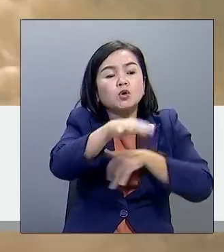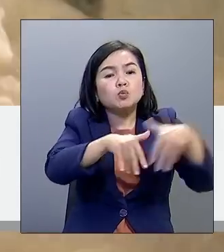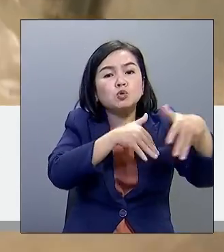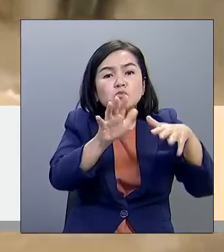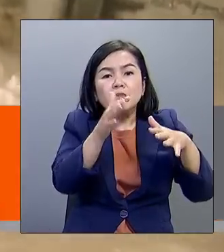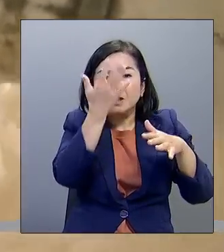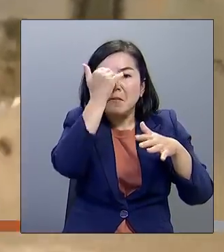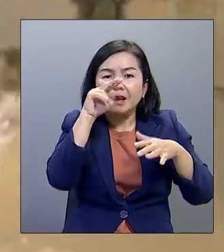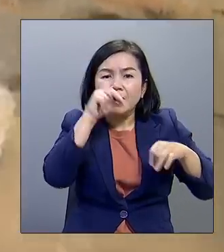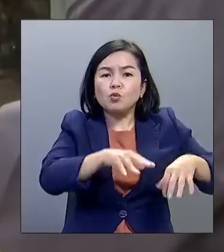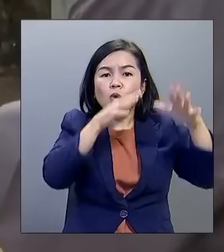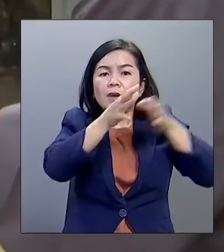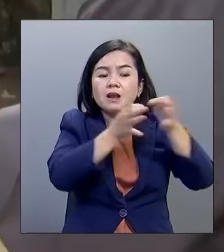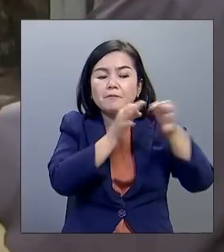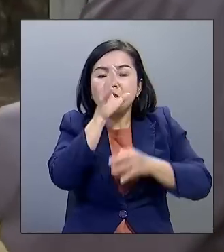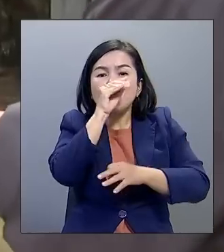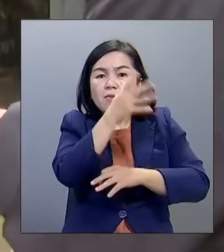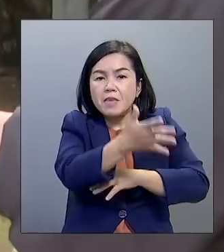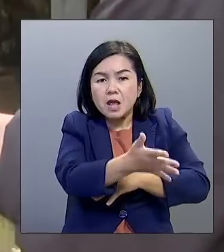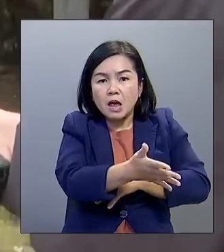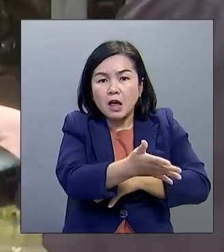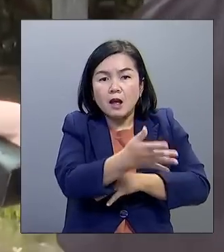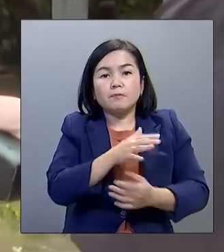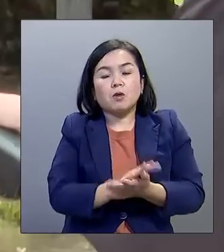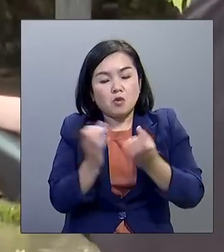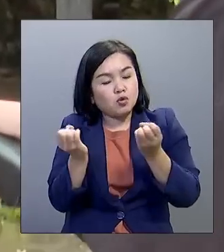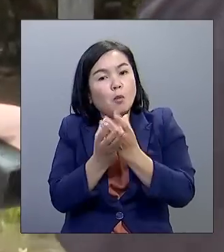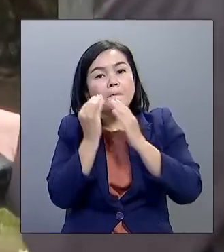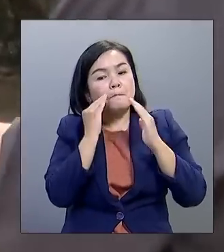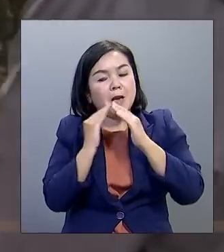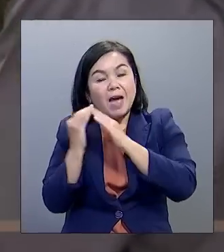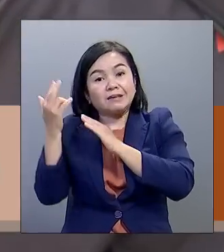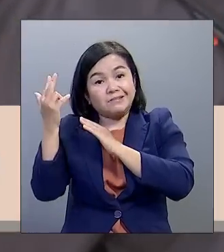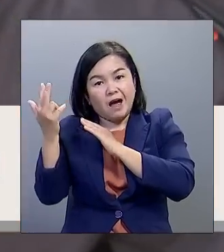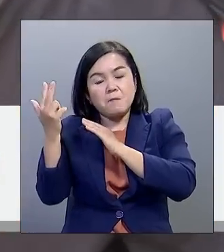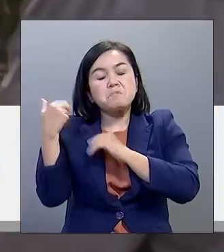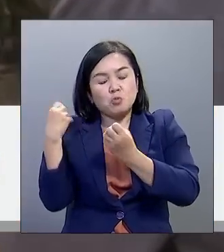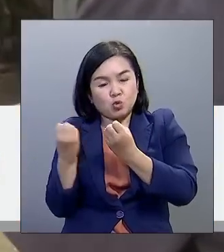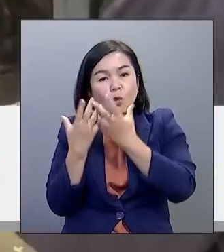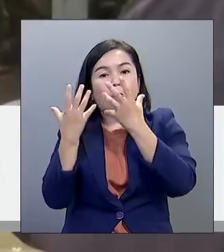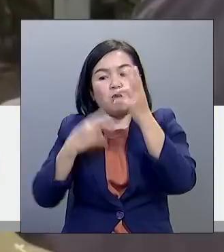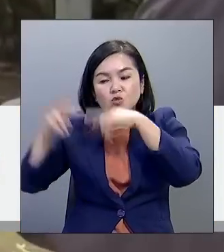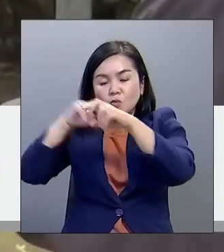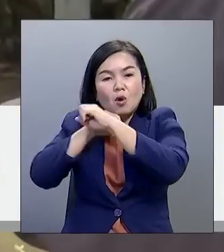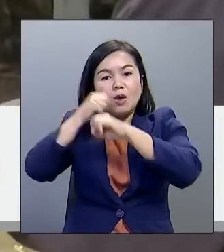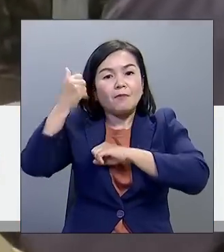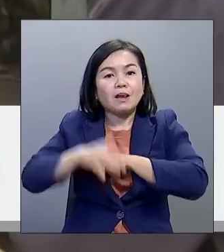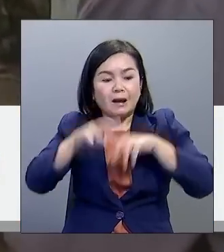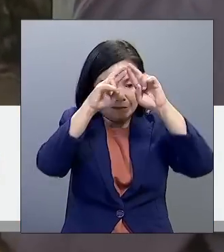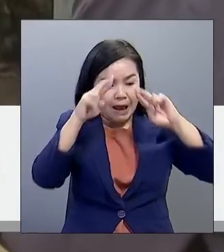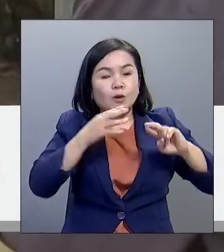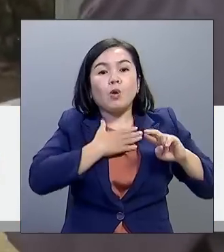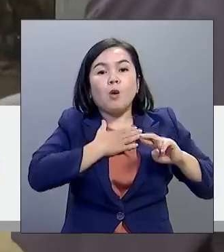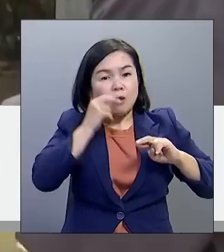ค่ะ เอาไม่ทันเลยลูกเสียหายหมดเลย3บ้าน2หลังแล้วก็ร้านค้าป้าหม